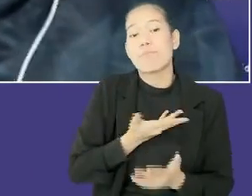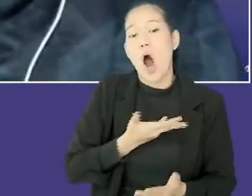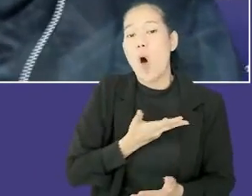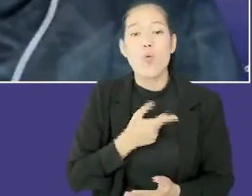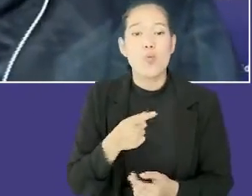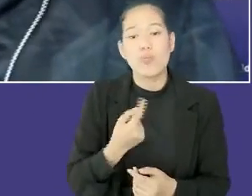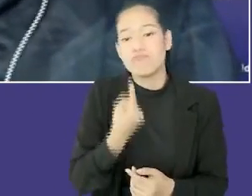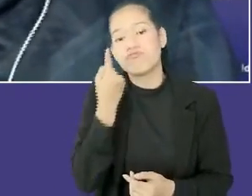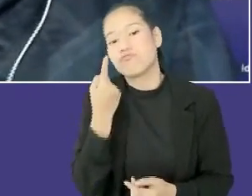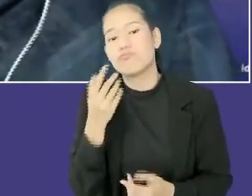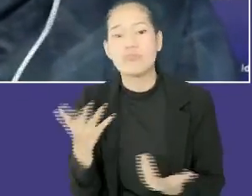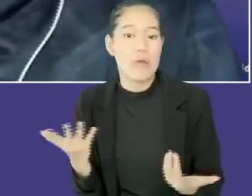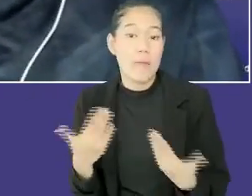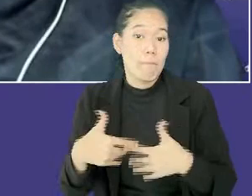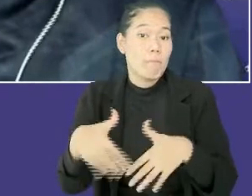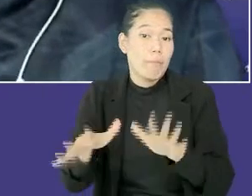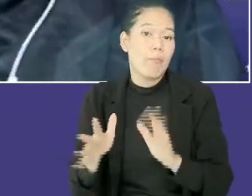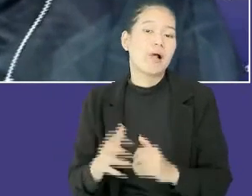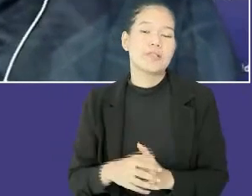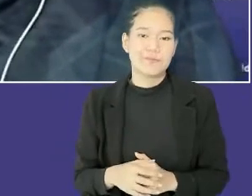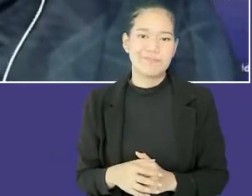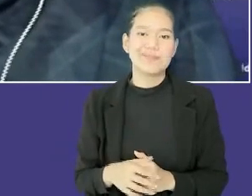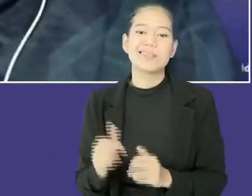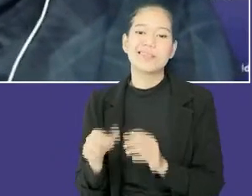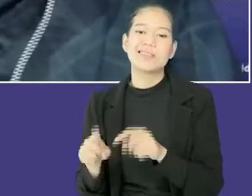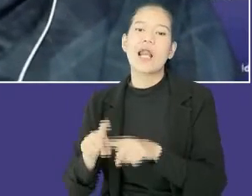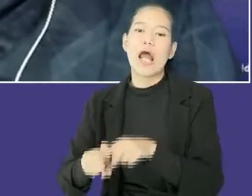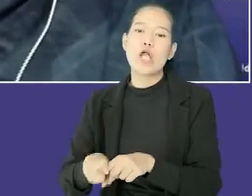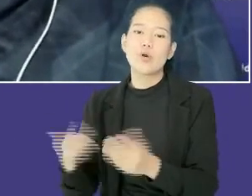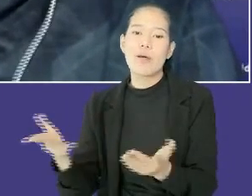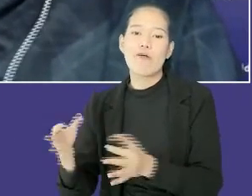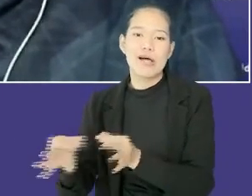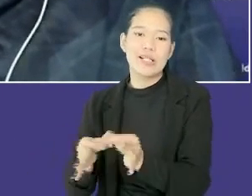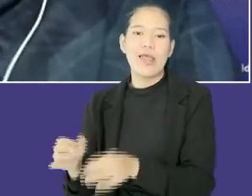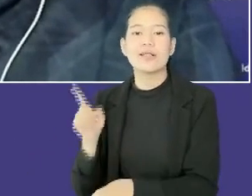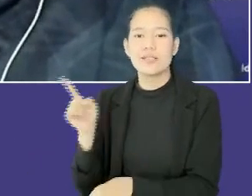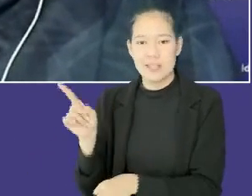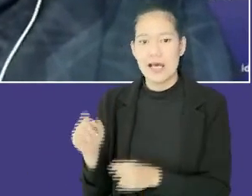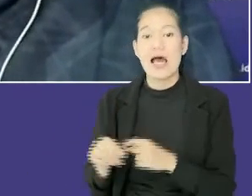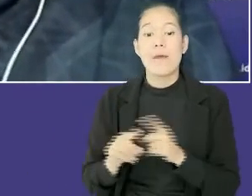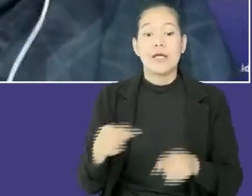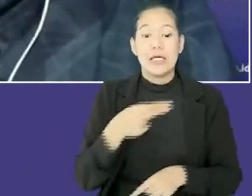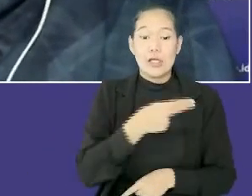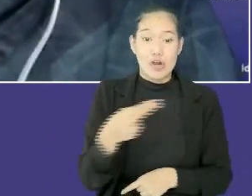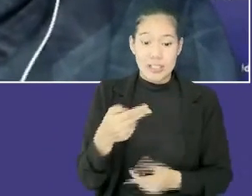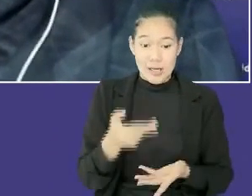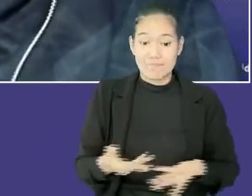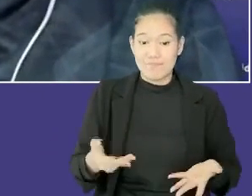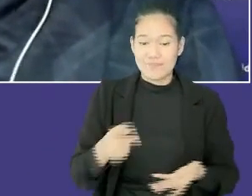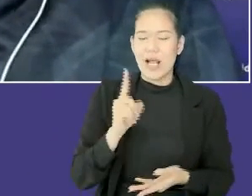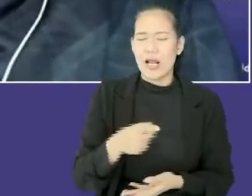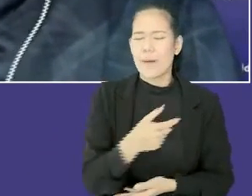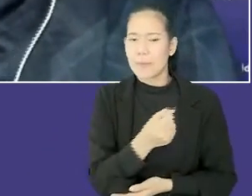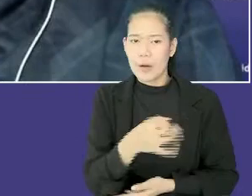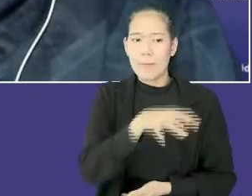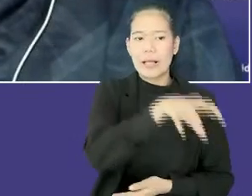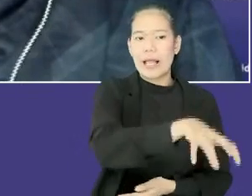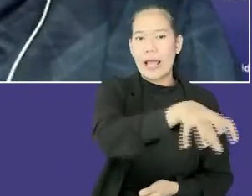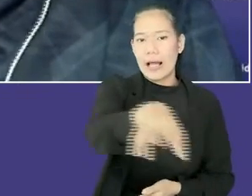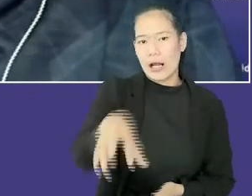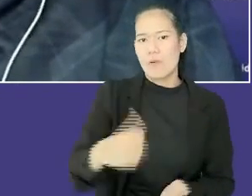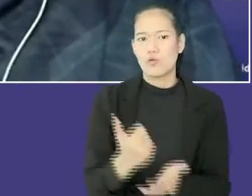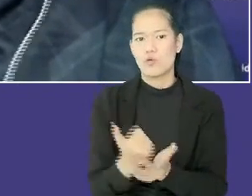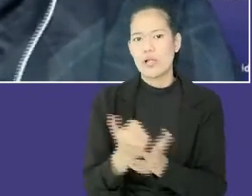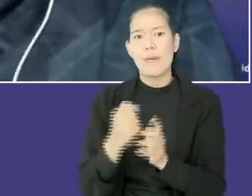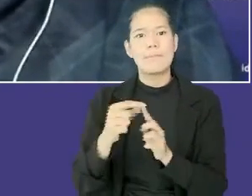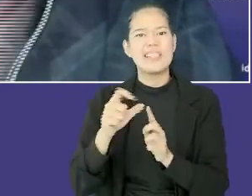diperiksa di laboratorium di memang tergantung dari servicenya untuk di Indonesia sendiri Memang tadi disampaikan ada beberapa daerah yang mungkin Secara